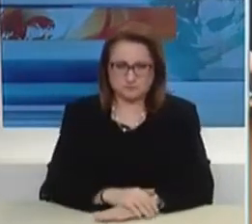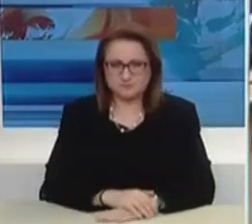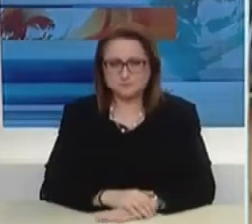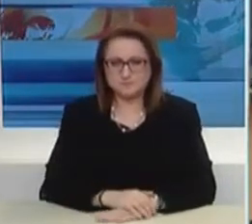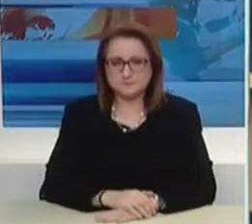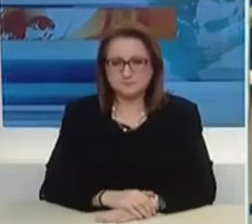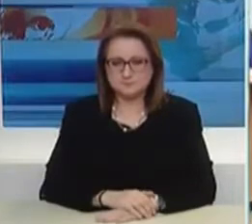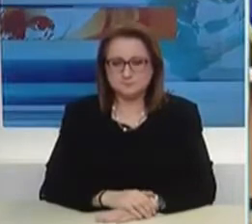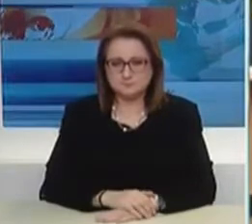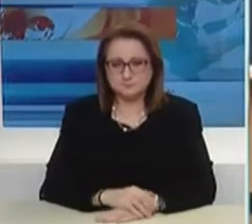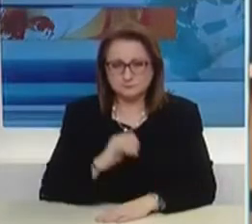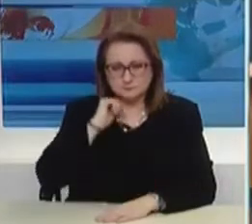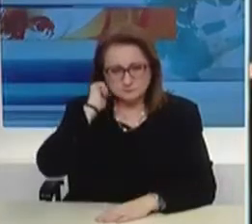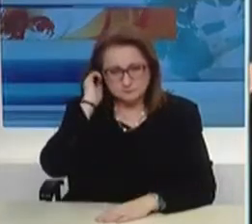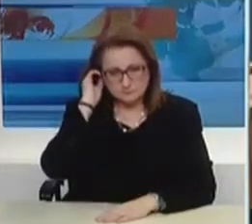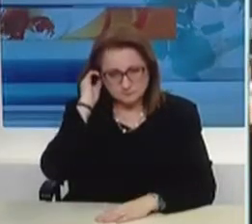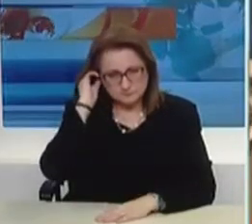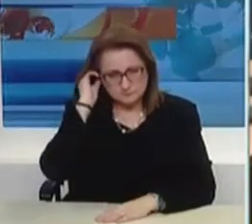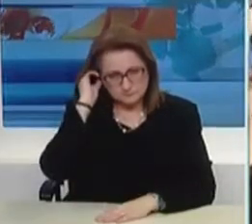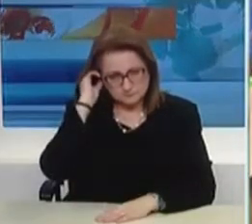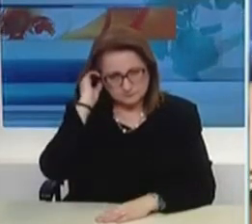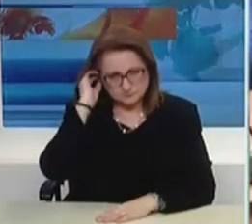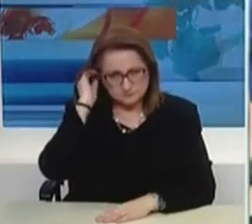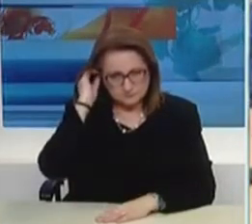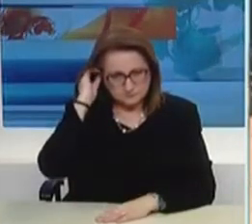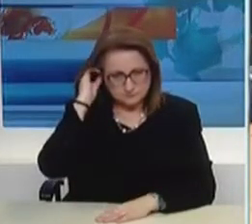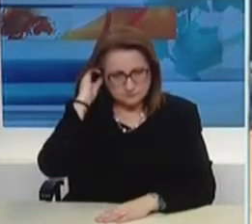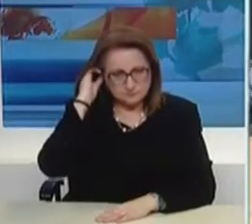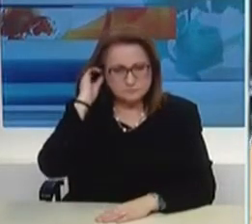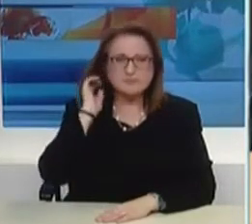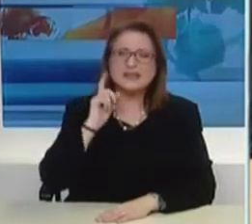Ο λόγο έχει η Γενική Γραμματέα της Ελληνικής Ένωσης Τραπεζών, Χαρά Απαλλαγάκη.